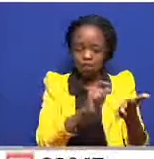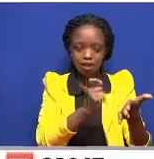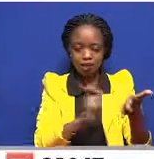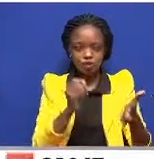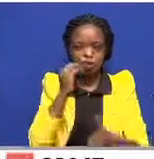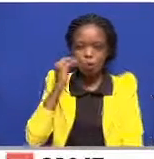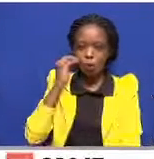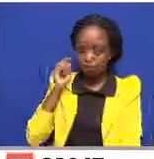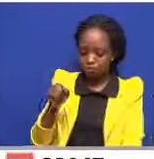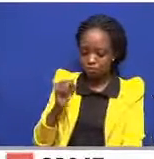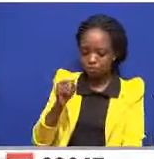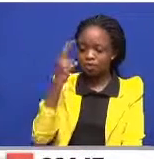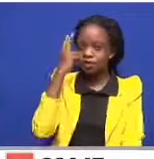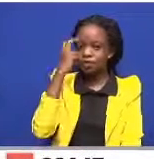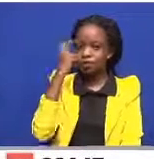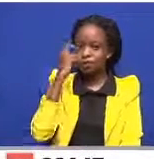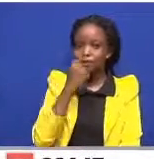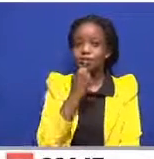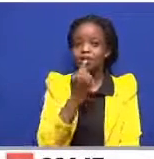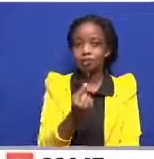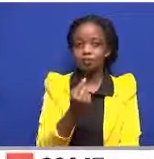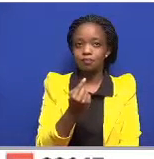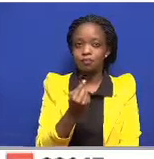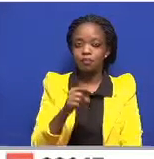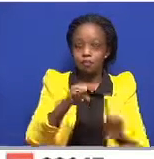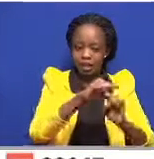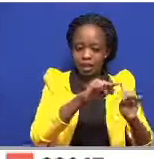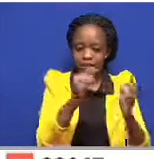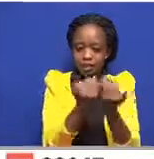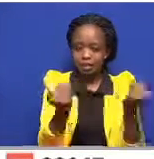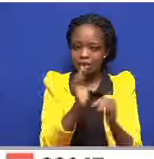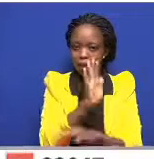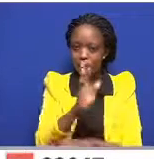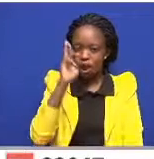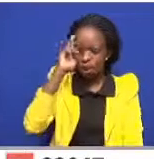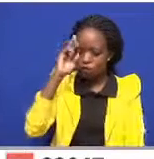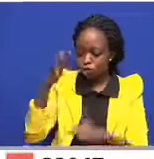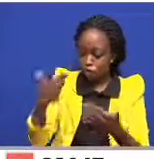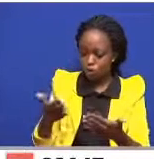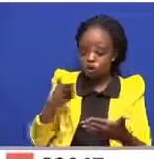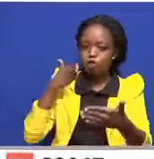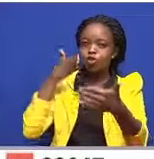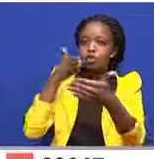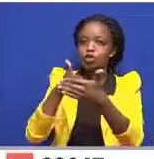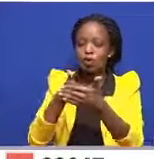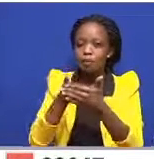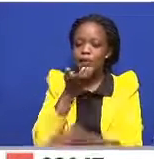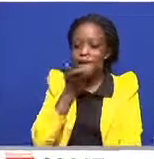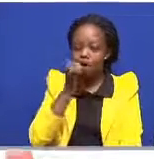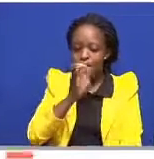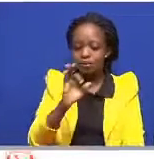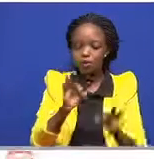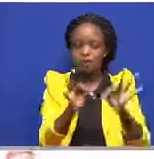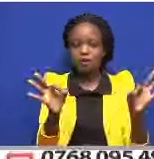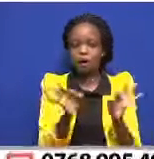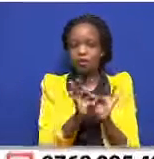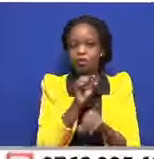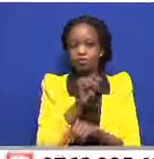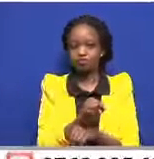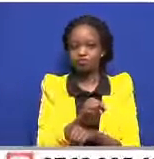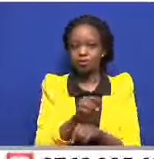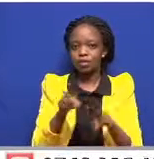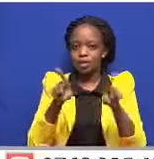nyumbani, mshukiwa huyo alisema kuwa aliwaua watoto wake ili kukatiza kizazi kutoka kwenye familia.